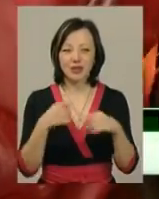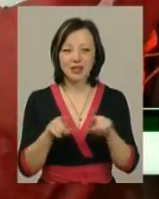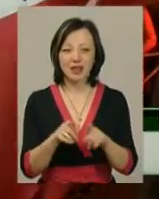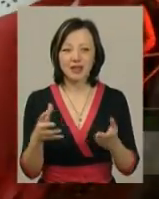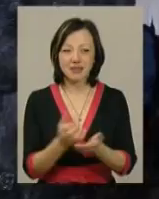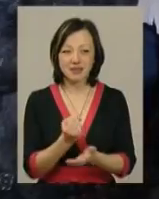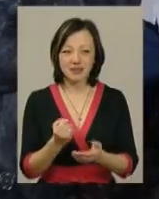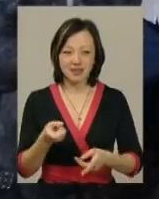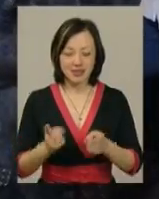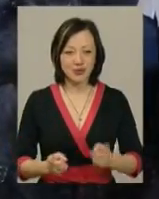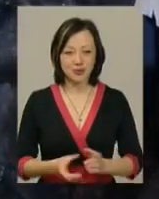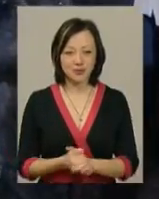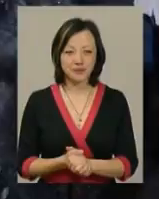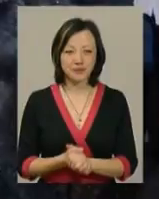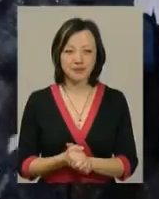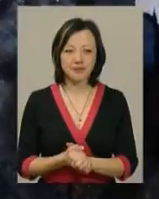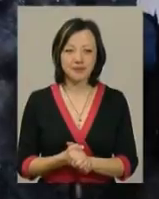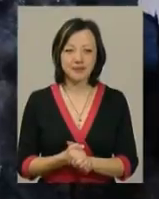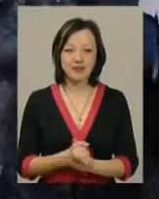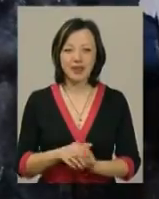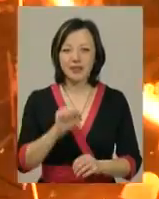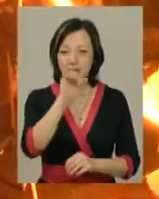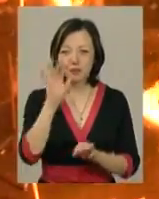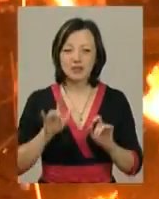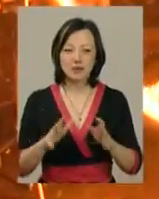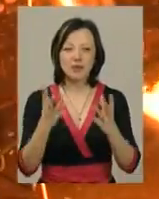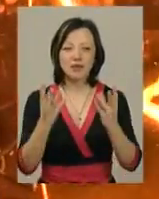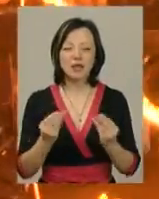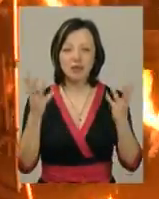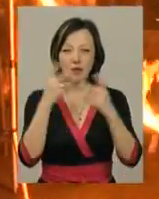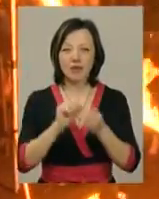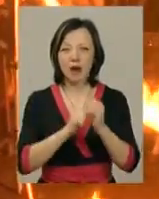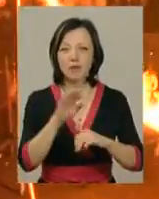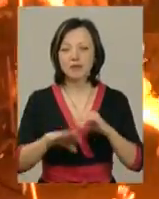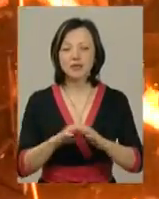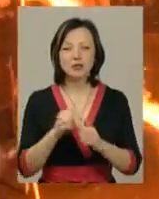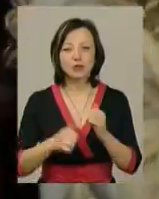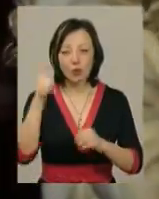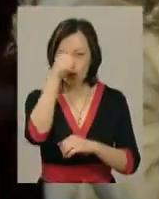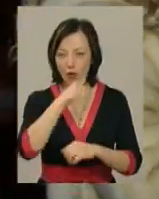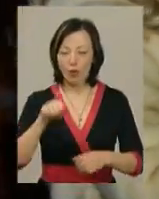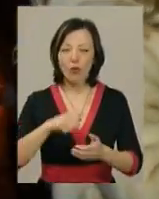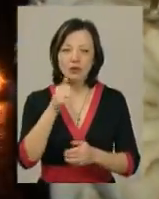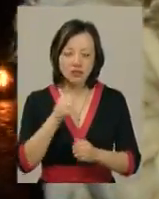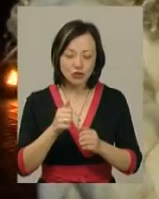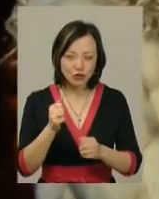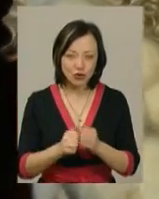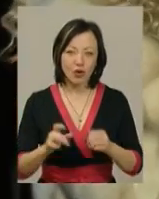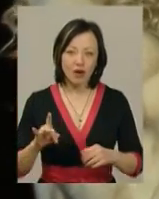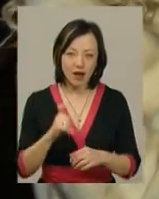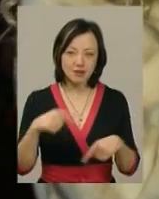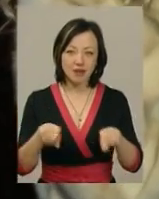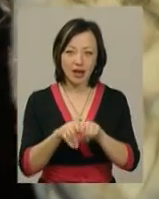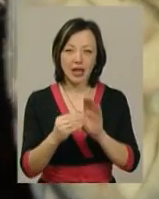склалося, дійсно. Шлюбні церемонії на День закоханих в Кам'янці проводять щороку. І кожного разу, вважає заступник міського голови Вадим Савчук,